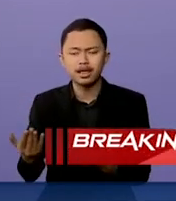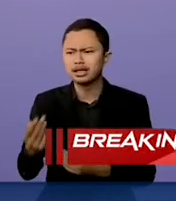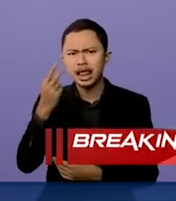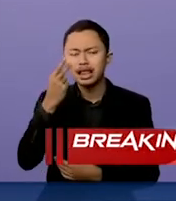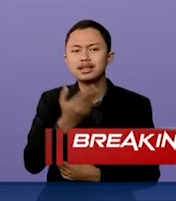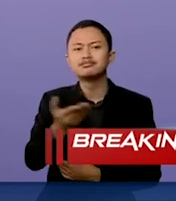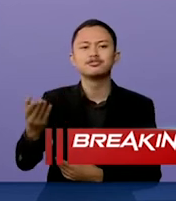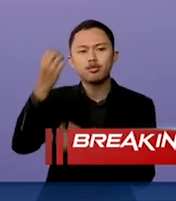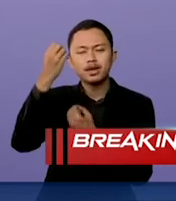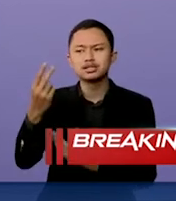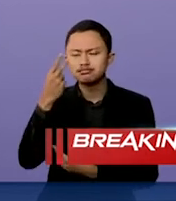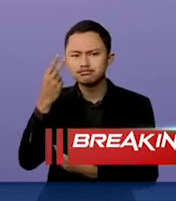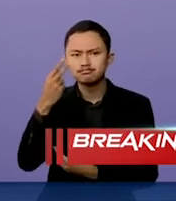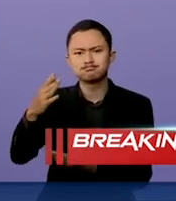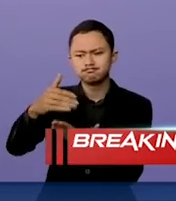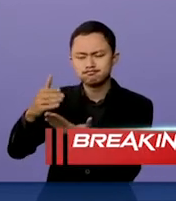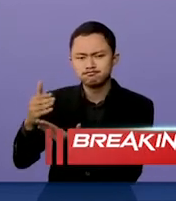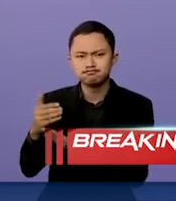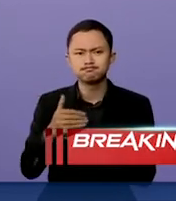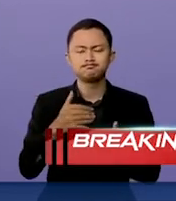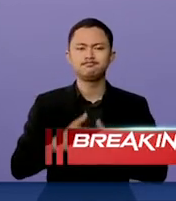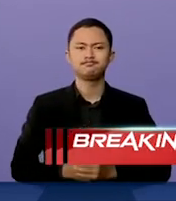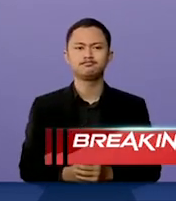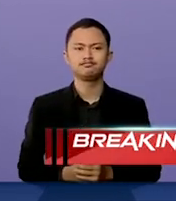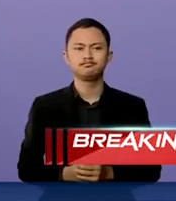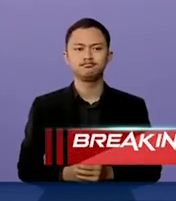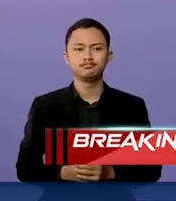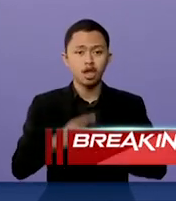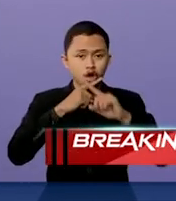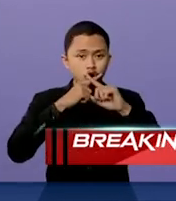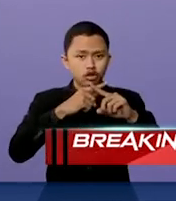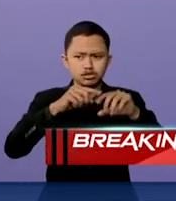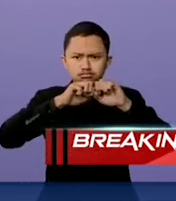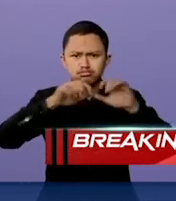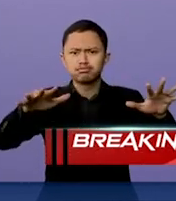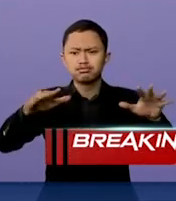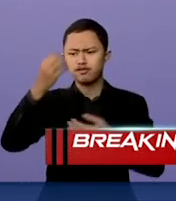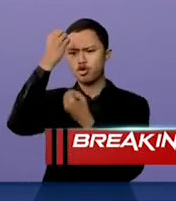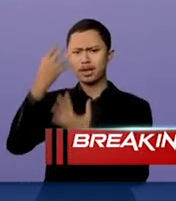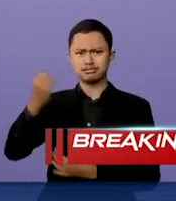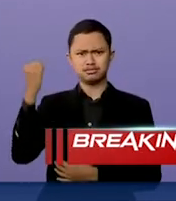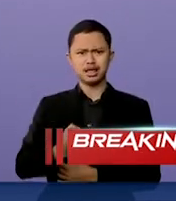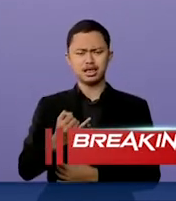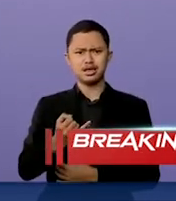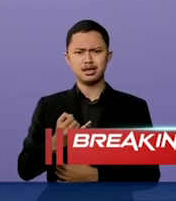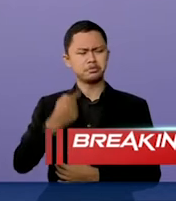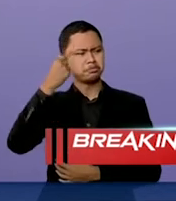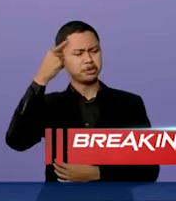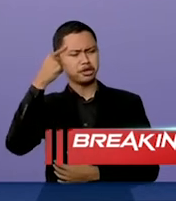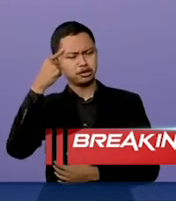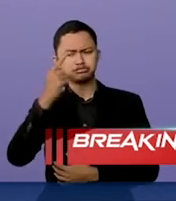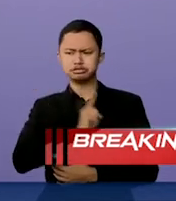saja pulih dari coffee hai bagi yang menyebar hoax membuat informasi tidak benar dan membuat asumsi